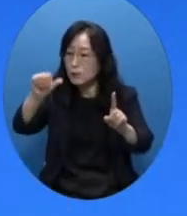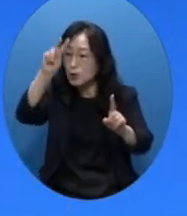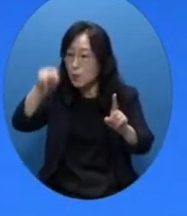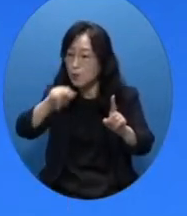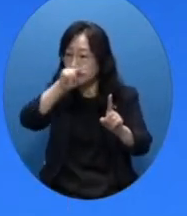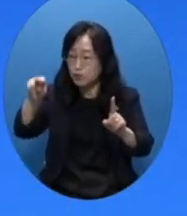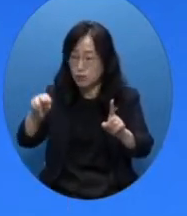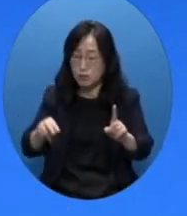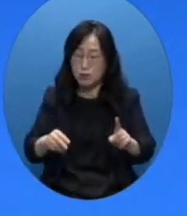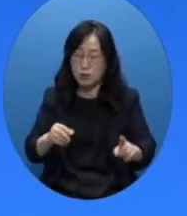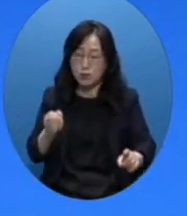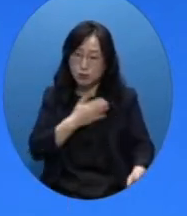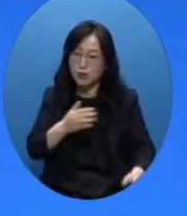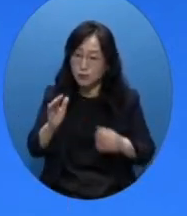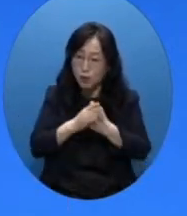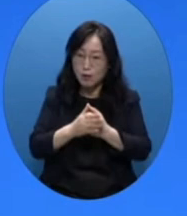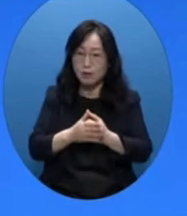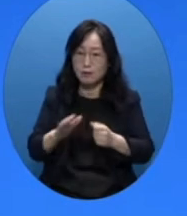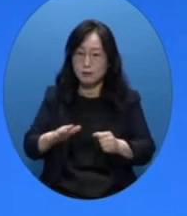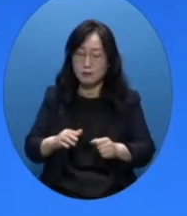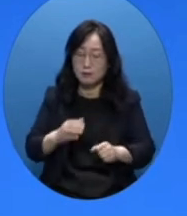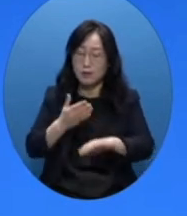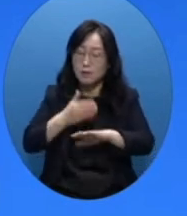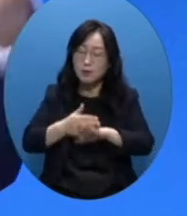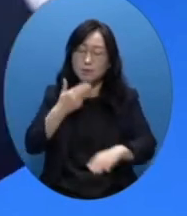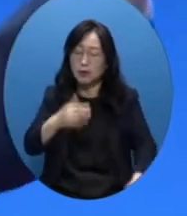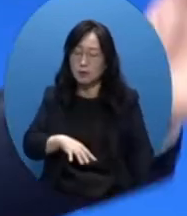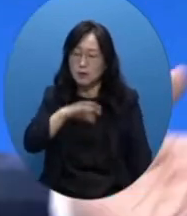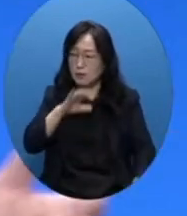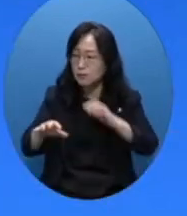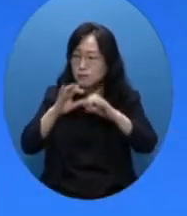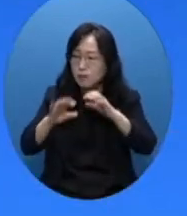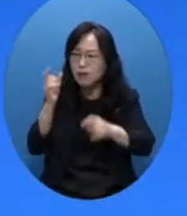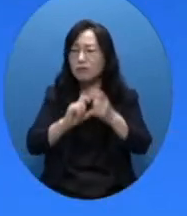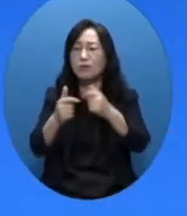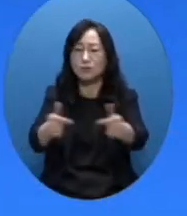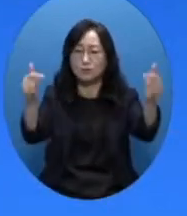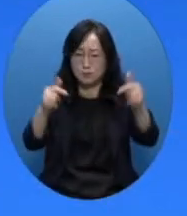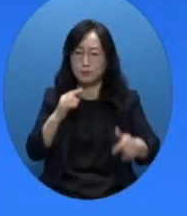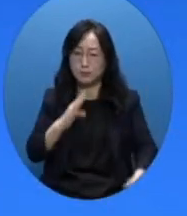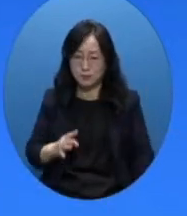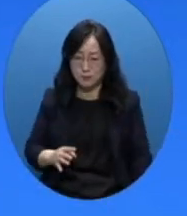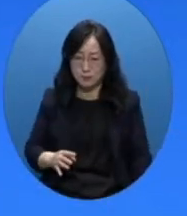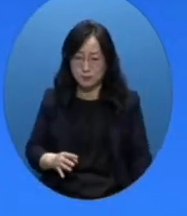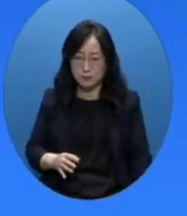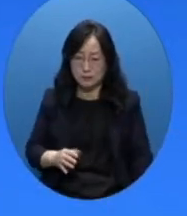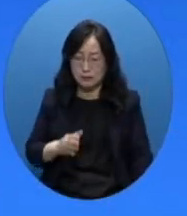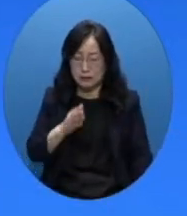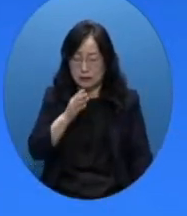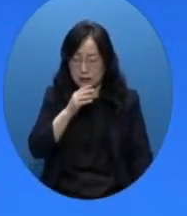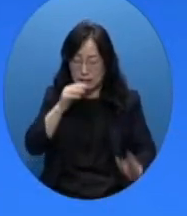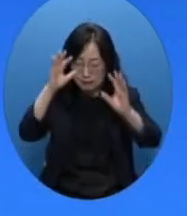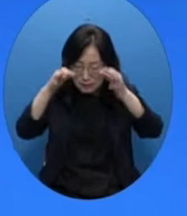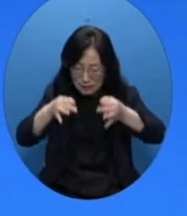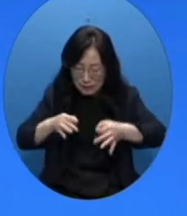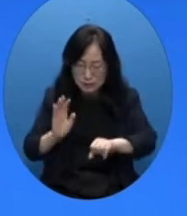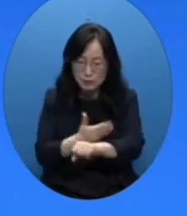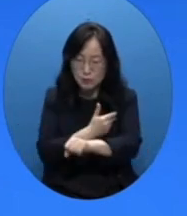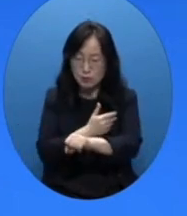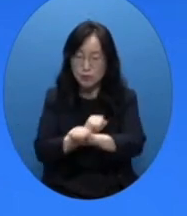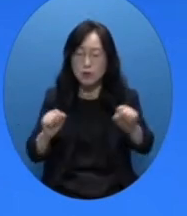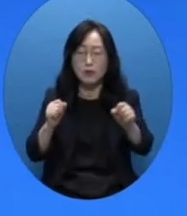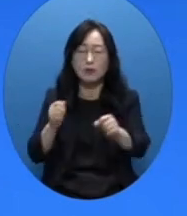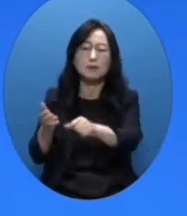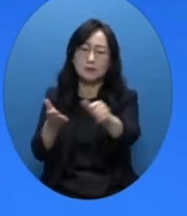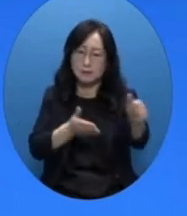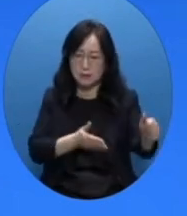보니까 감사가 사라졌습니다. 원망과 불평이 많아졌습니다. 우리가 이러한 잘못된 모습을 회개해야 되는 것입니다. 회개하고